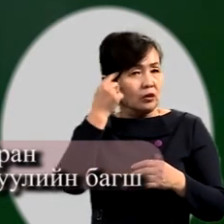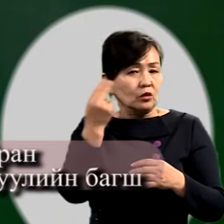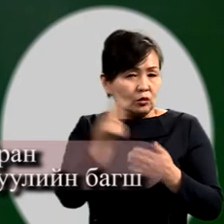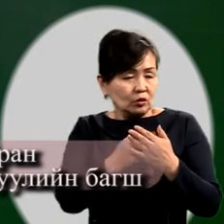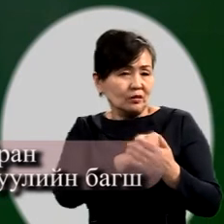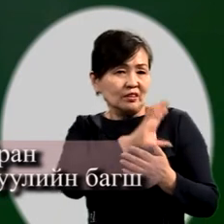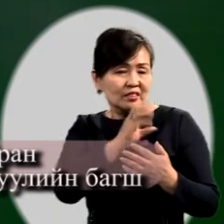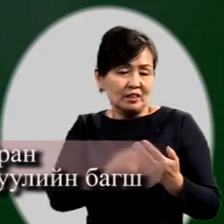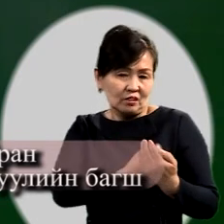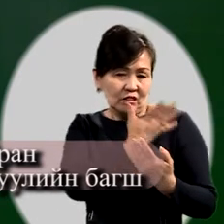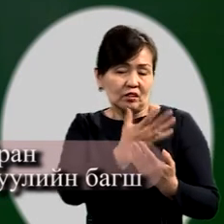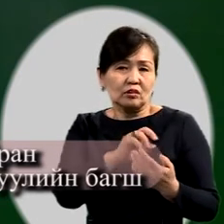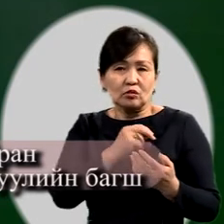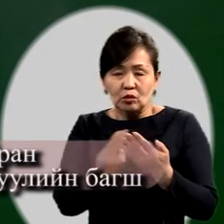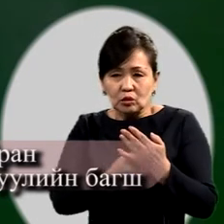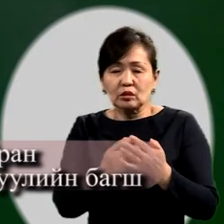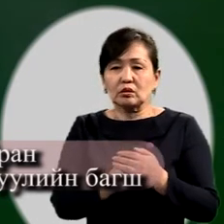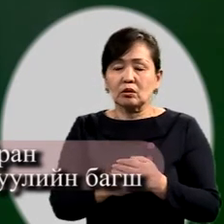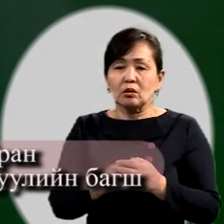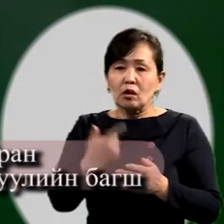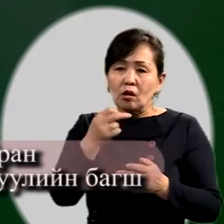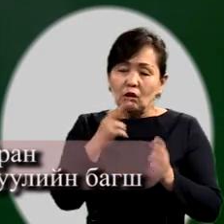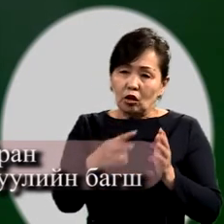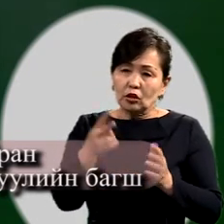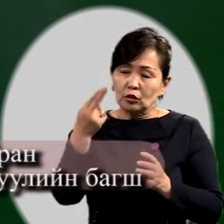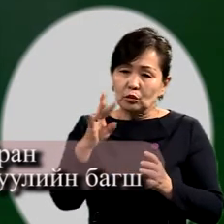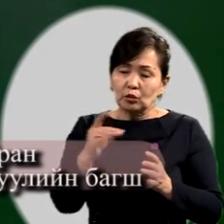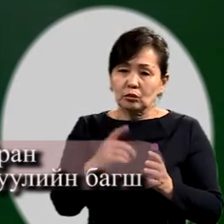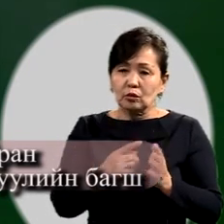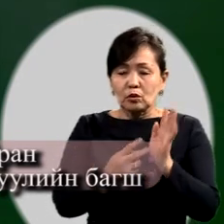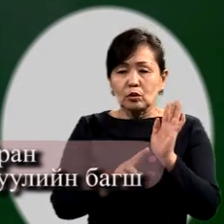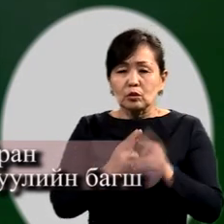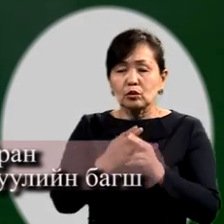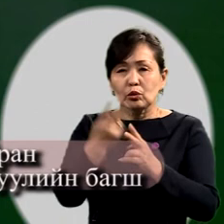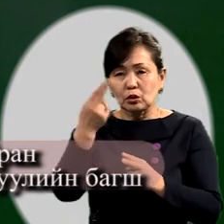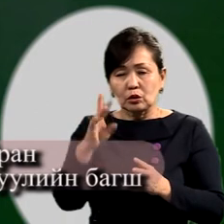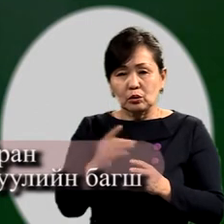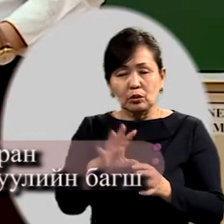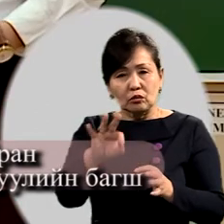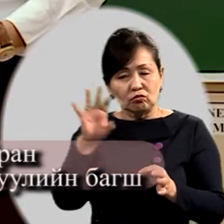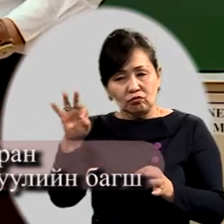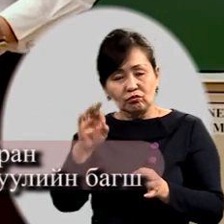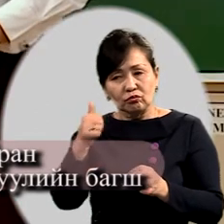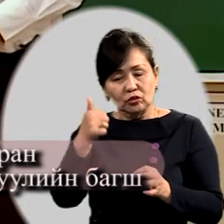Содан кейін негізгі кейіпкер мен қосымша кейіпкерлерді ажыратып алу керек.